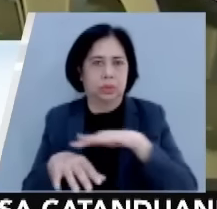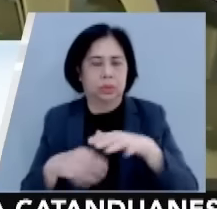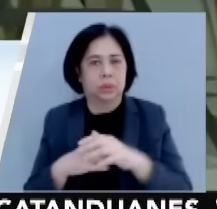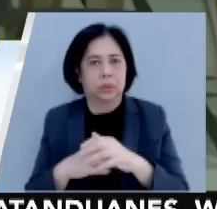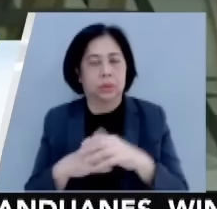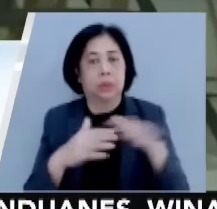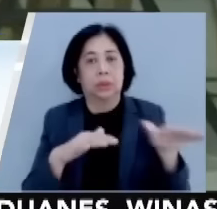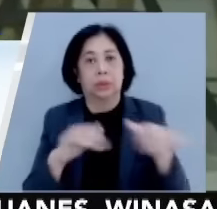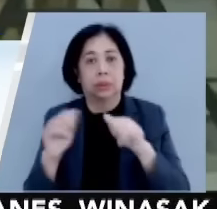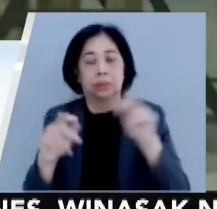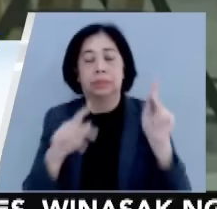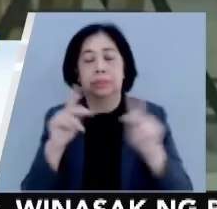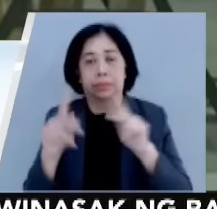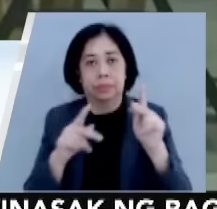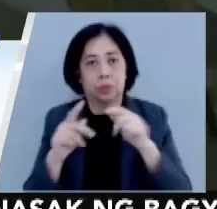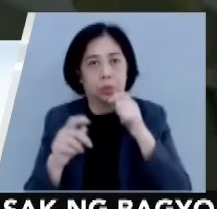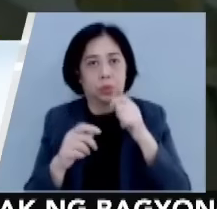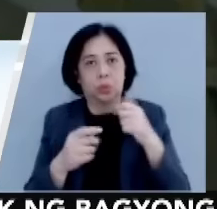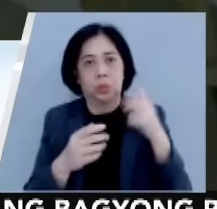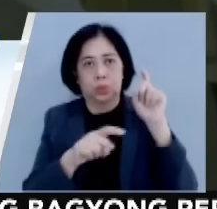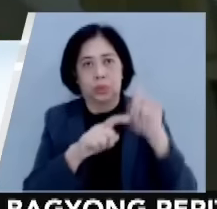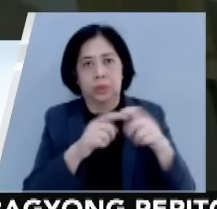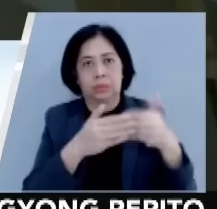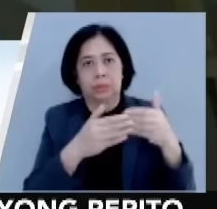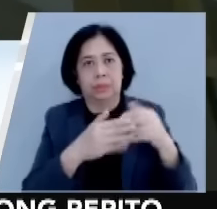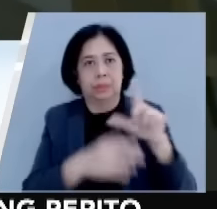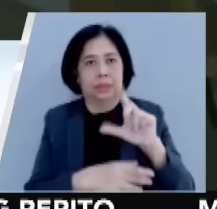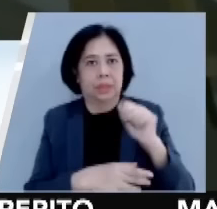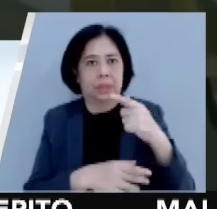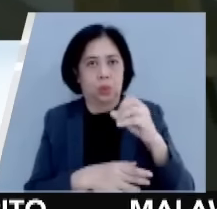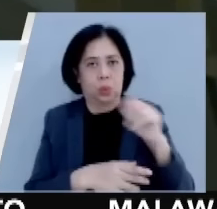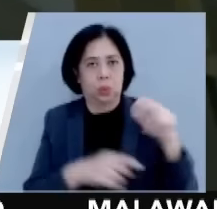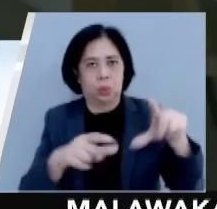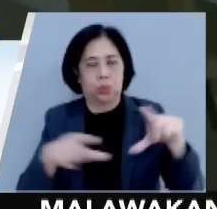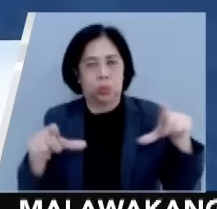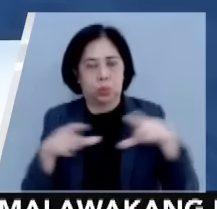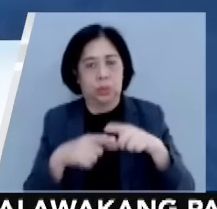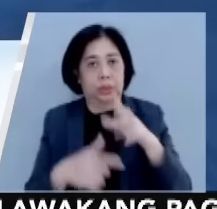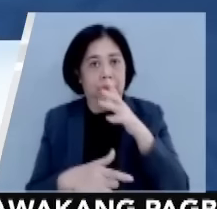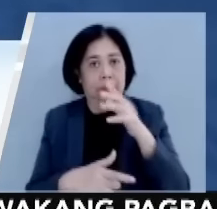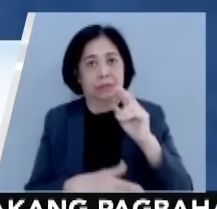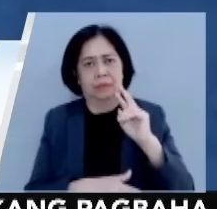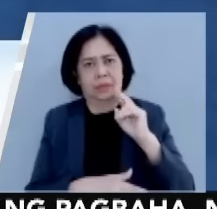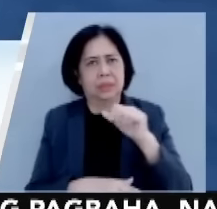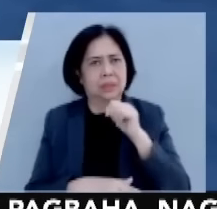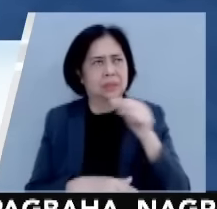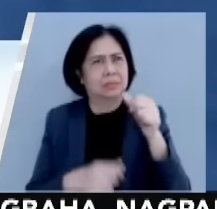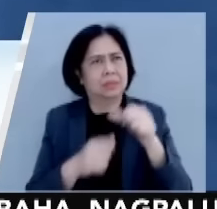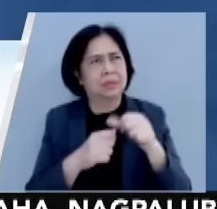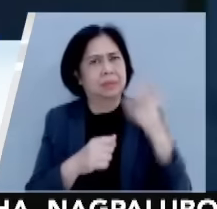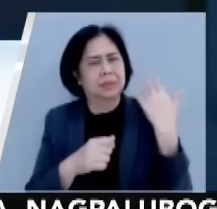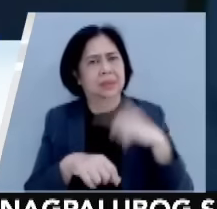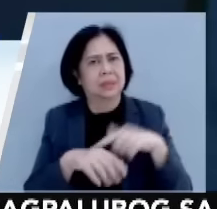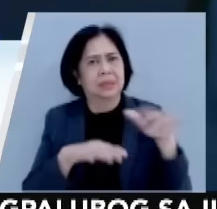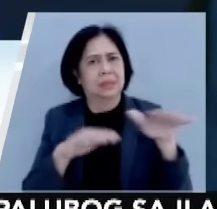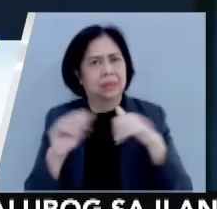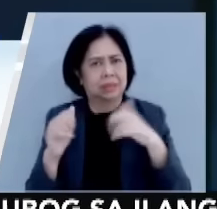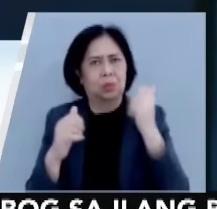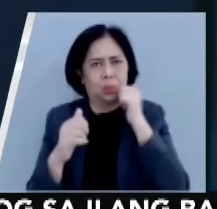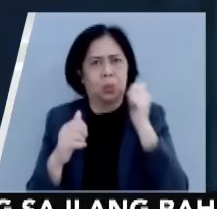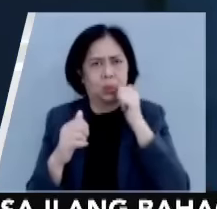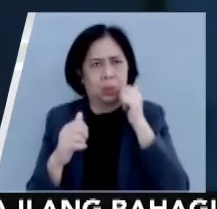mga residenteng nakatira malapit sa Lagoon. Si Nanay Virginia, hindi na raw matandaan kung kailan huling lumikas dahil sa bagyo.